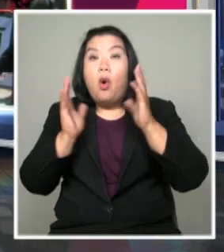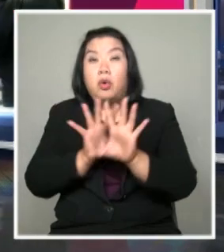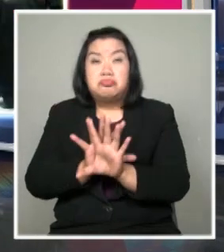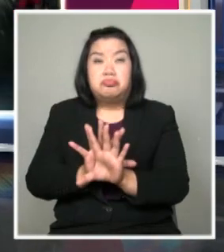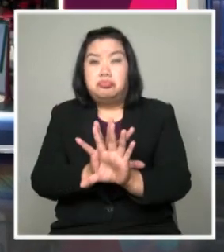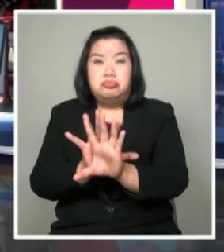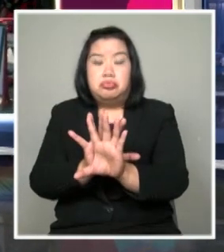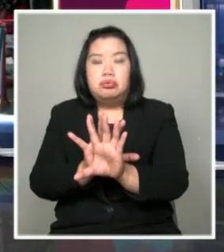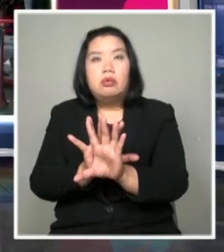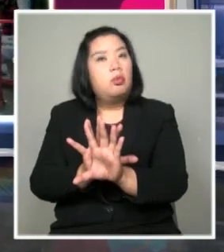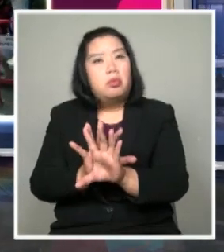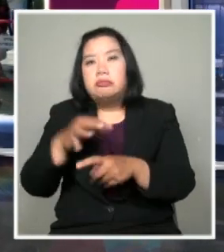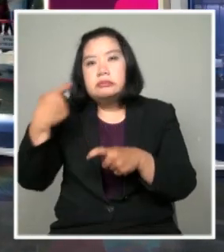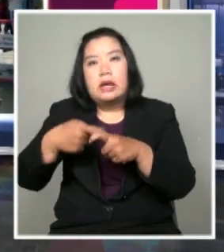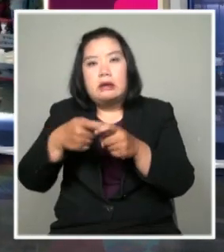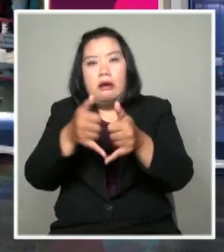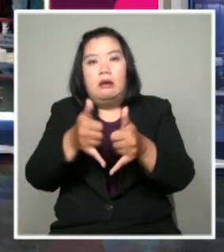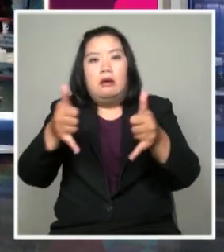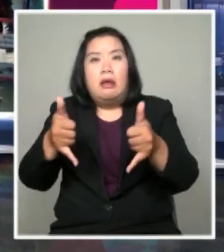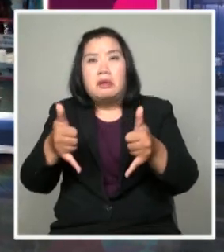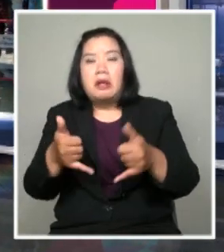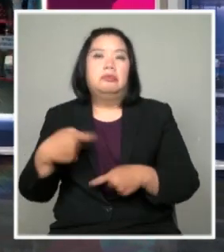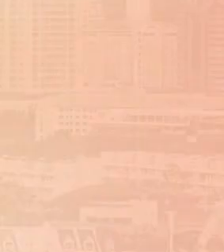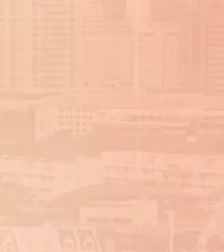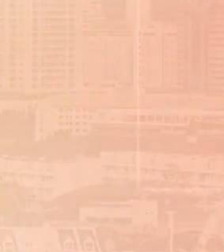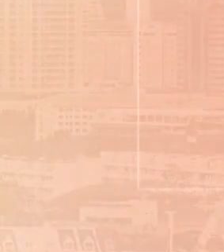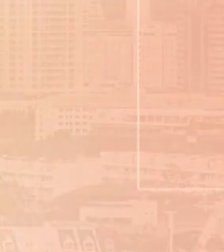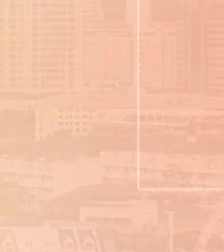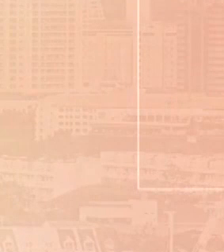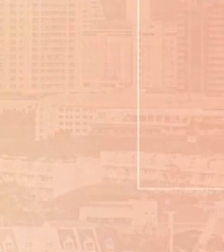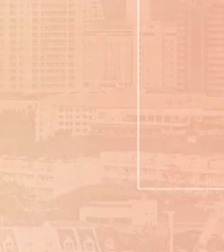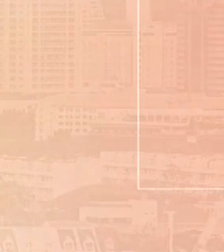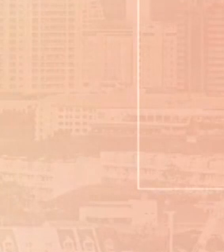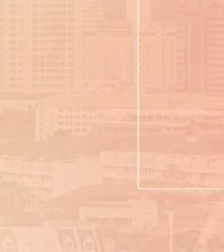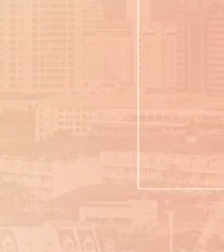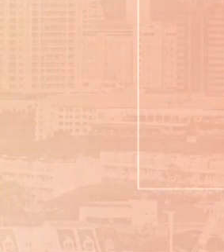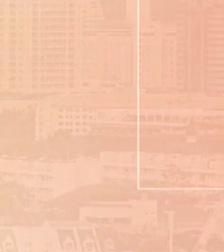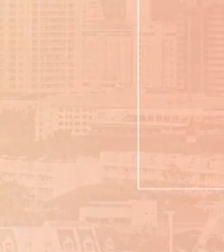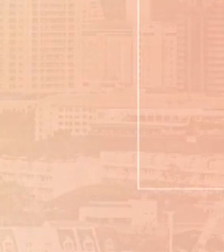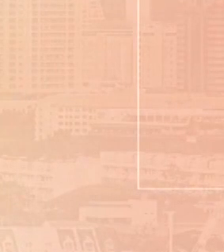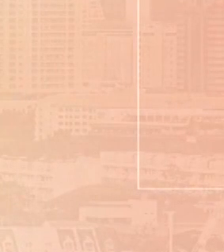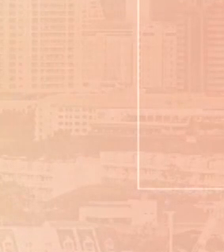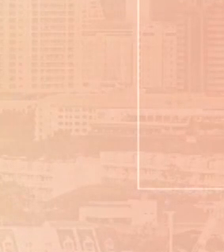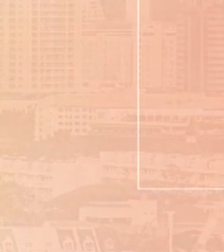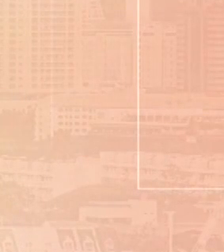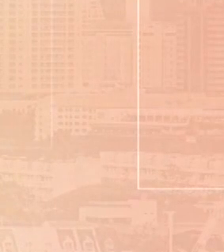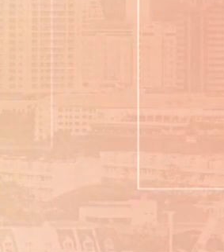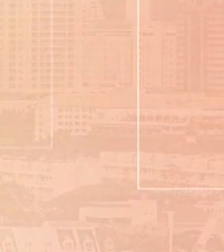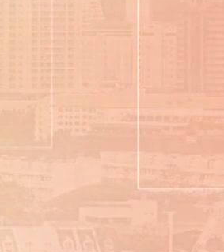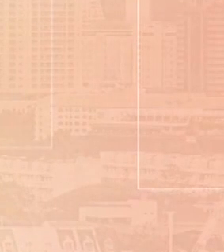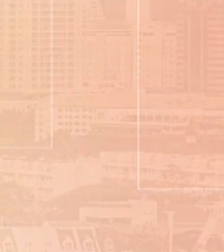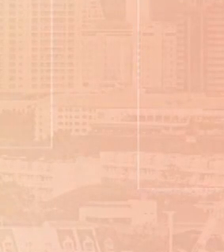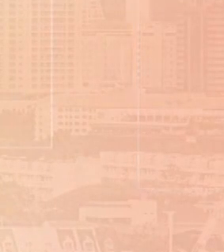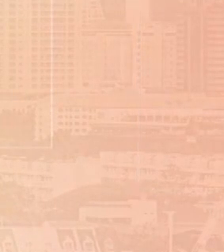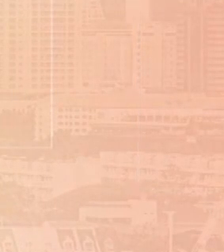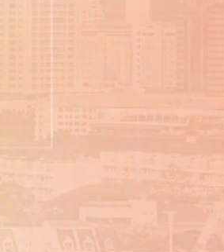ก็ทําให้เป็นไปได้ยากที่จะใช้มาตรการเว้นระยะห่างทางสังคมครับ ขอบคุณที่ติดตาม TNN ช่อง16ค่ะอย่าลืมนะคะถ้าห